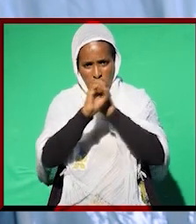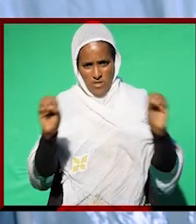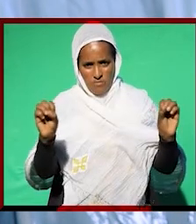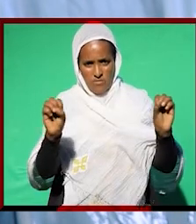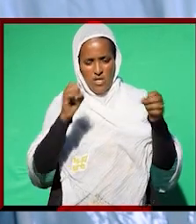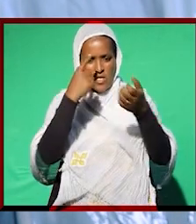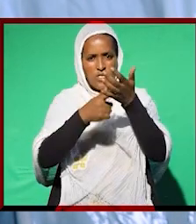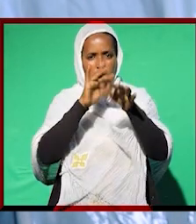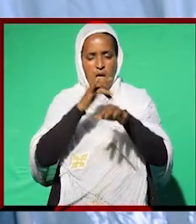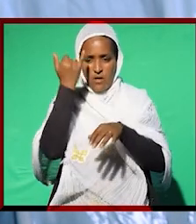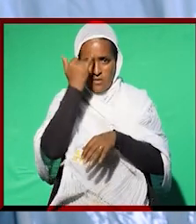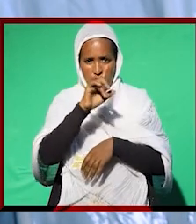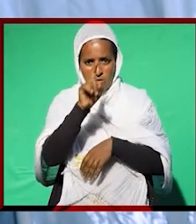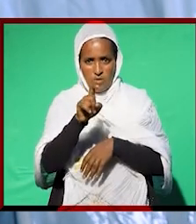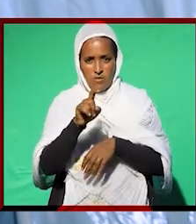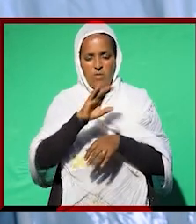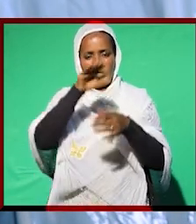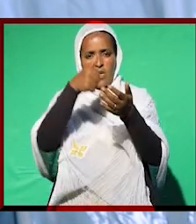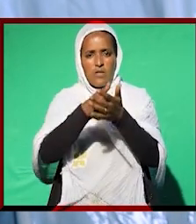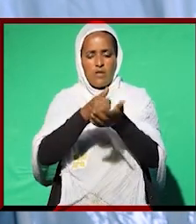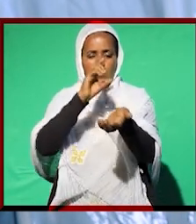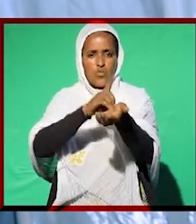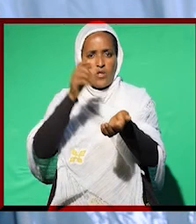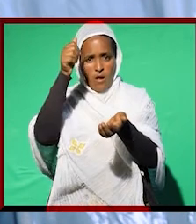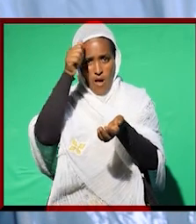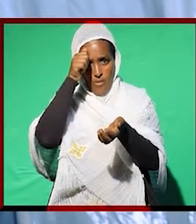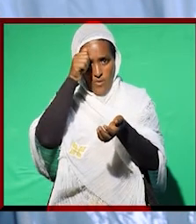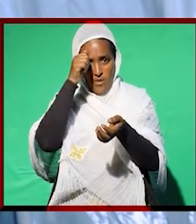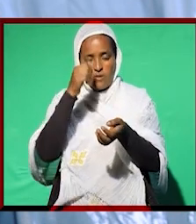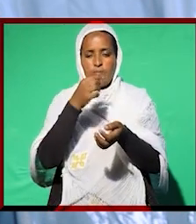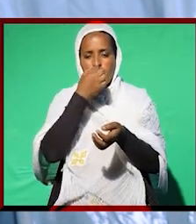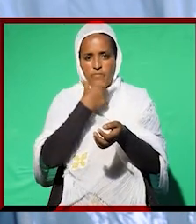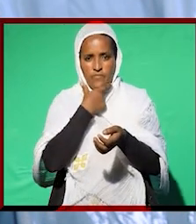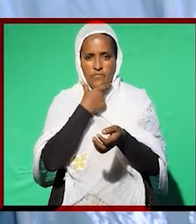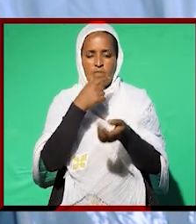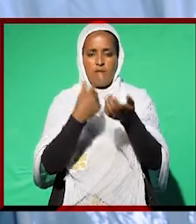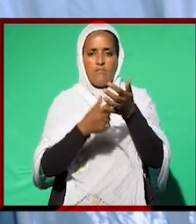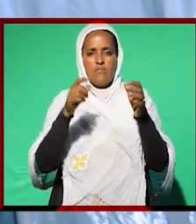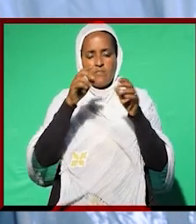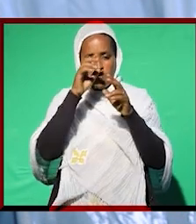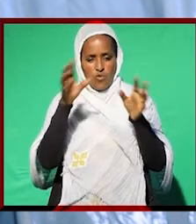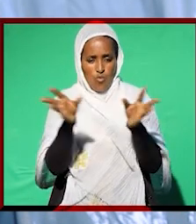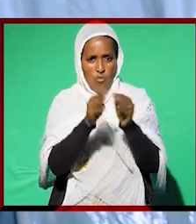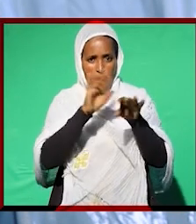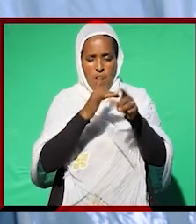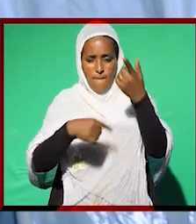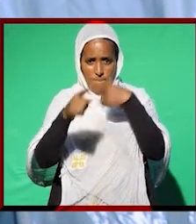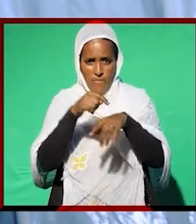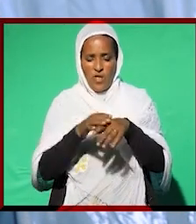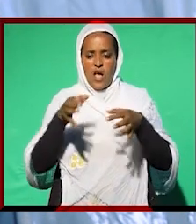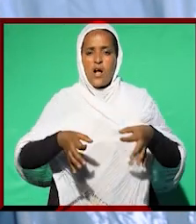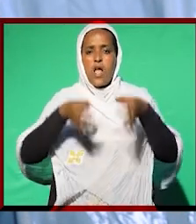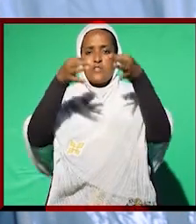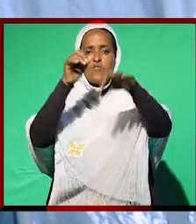ግብረገብነት የለም። እዚህ ላይ ማንሳት እንፈልገው ክቡር የፍጅት ጠቅላይ ሚኒስተር ዶክተር አብይ አህመድ በተከበረው ቅዱስ ሲኖዶስ የረከብ ካህናት ምልአተ ጉባኤ